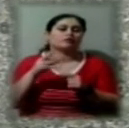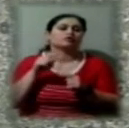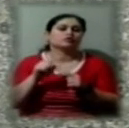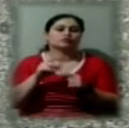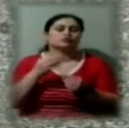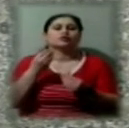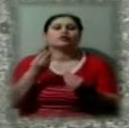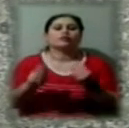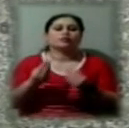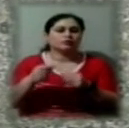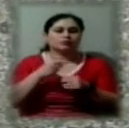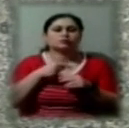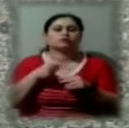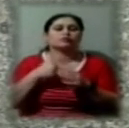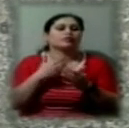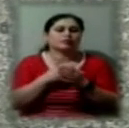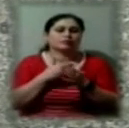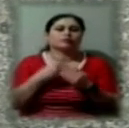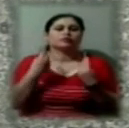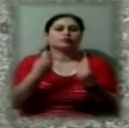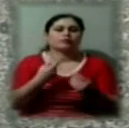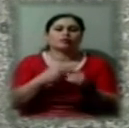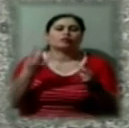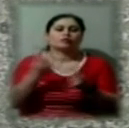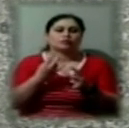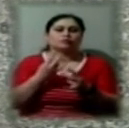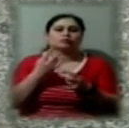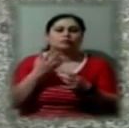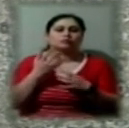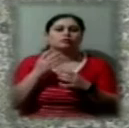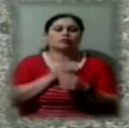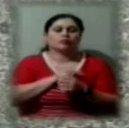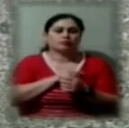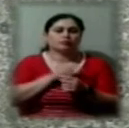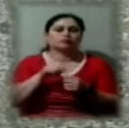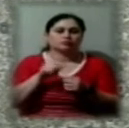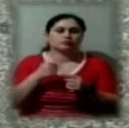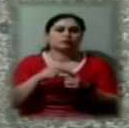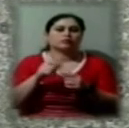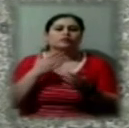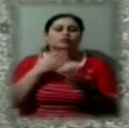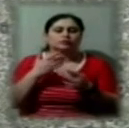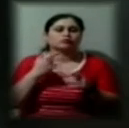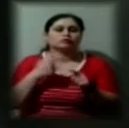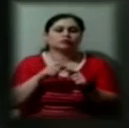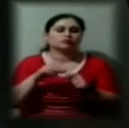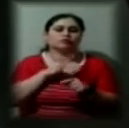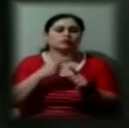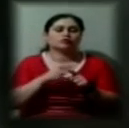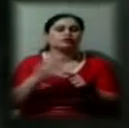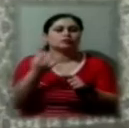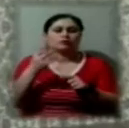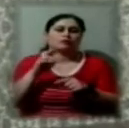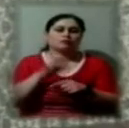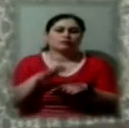щоб його показати, подати, тобто потрібно ще, скажімо так, попрацювати над цим і, відповідно, щоб це було і цікаво дітям. Планується, от,